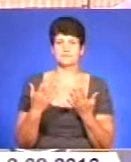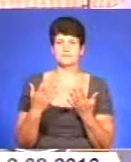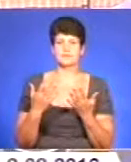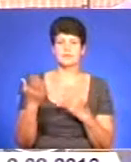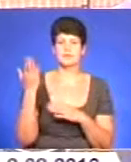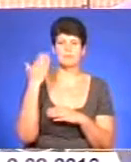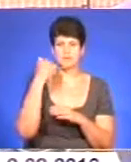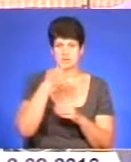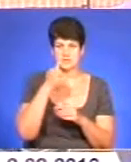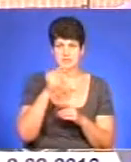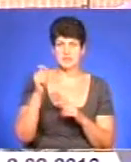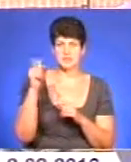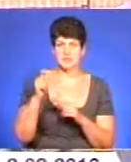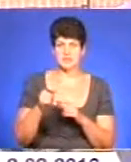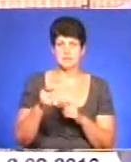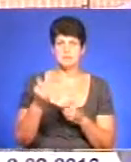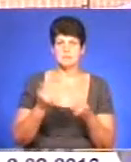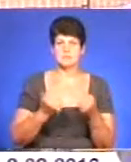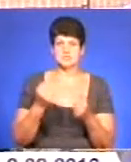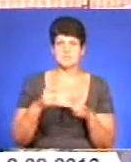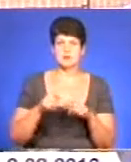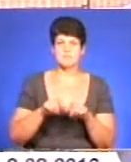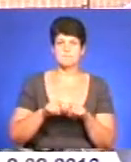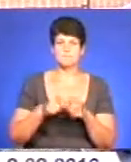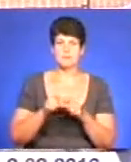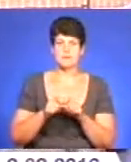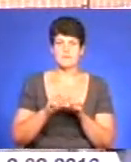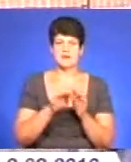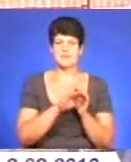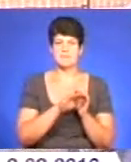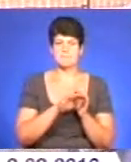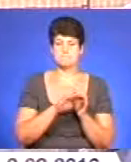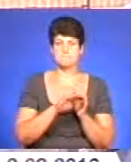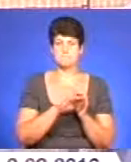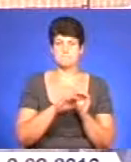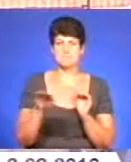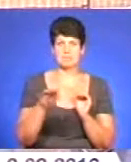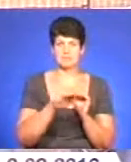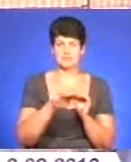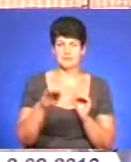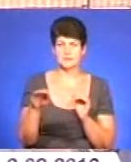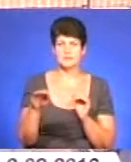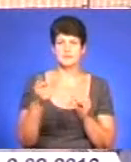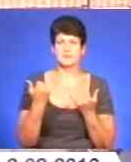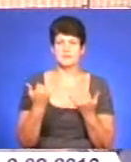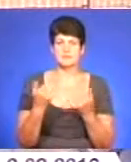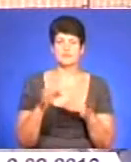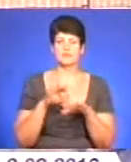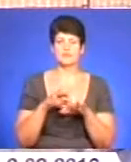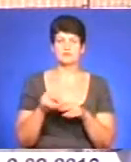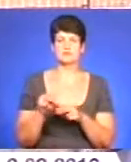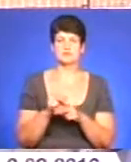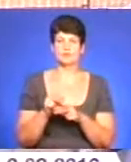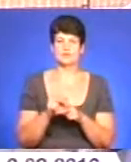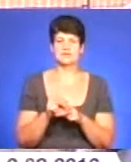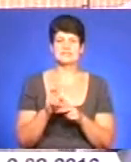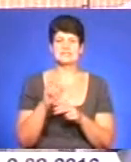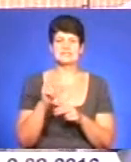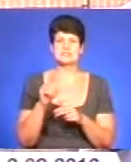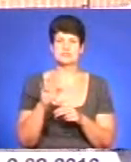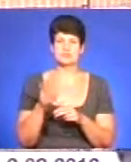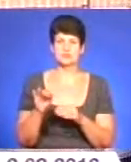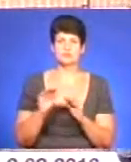прошлий рік заїхала машина і поламала плити. Плити були нижче, стояли. Тепер ми проводимо ремонт, підмурували, забетонували,